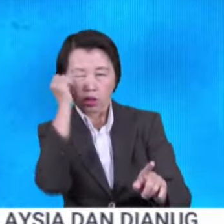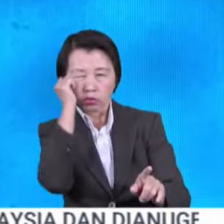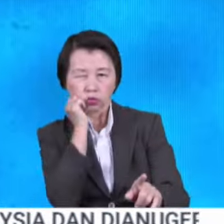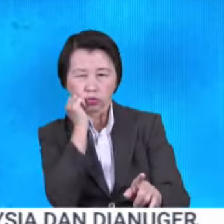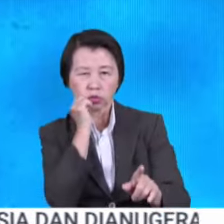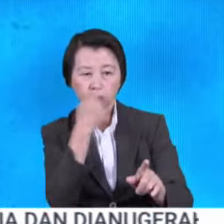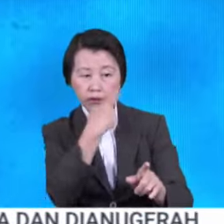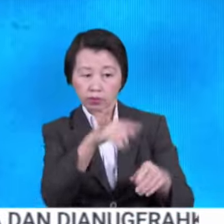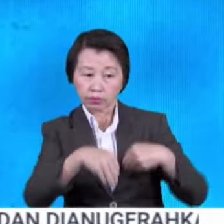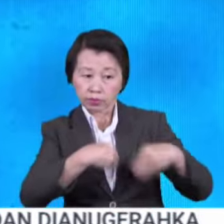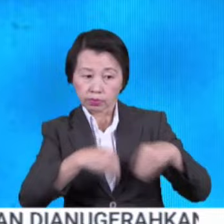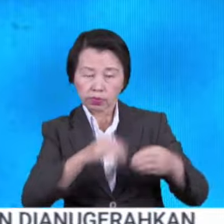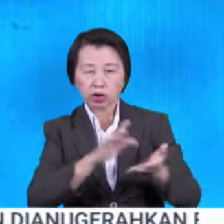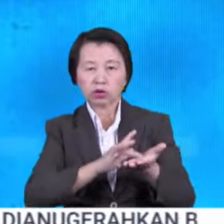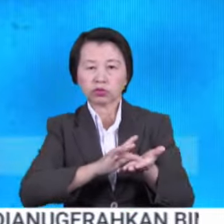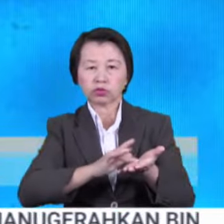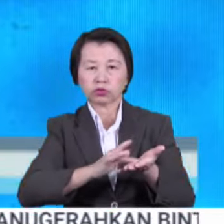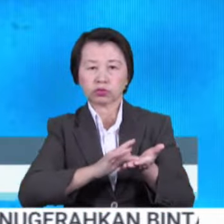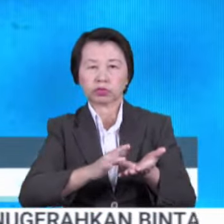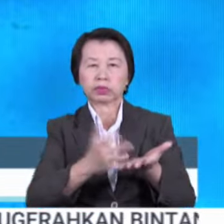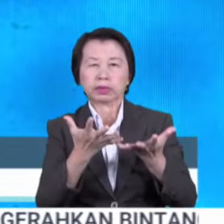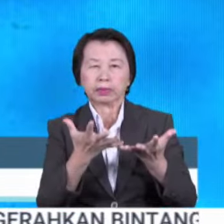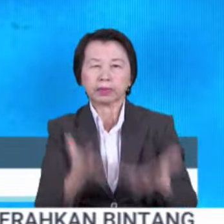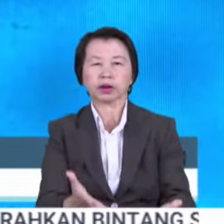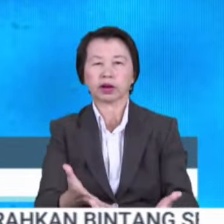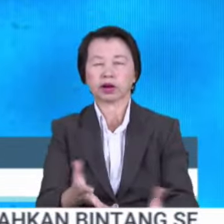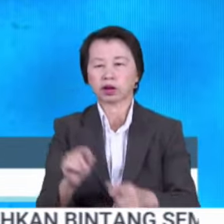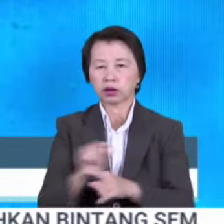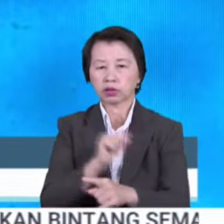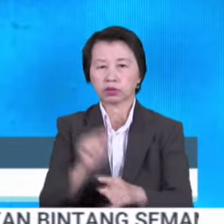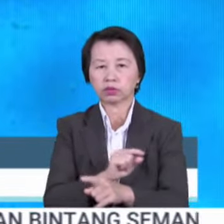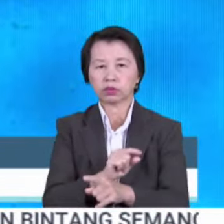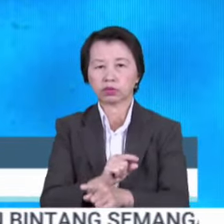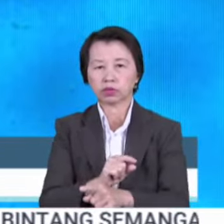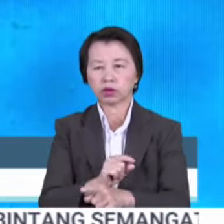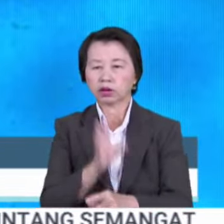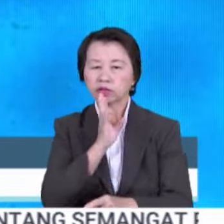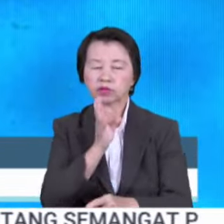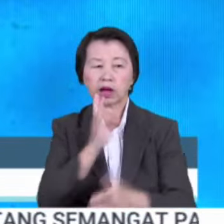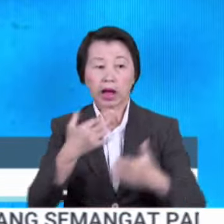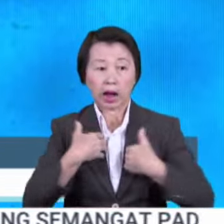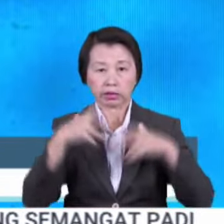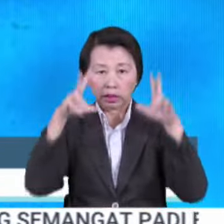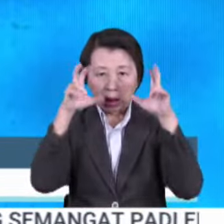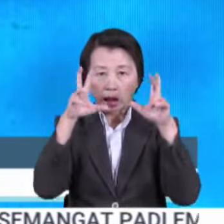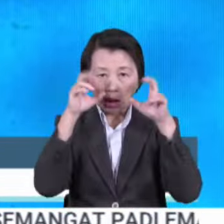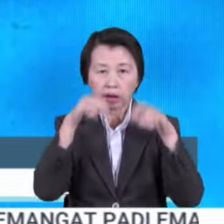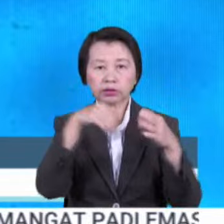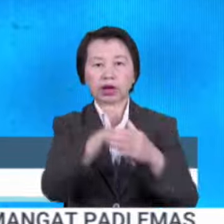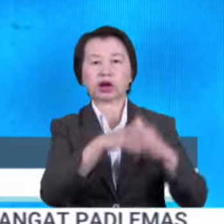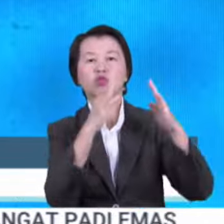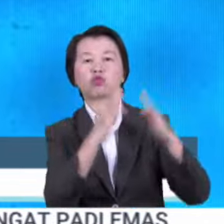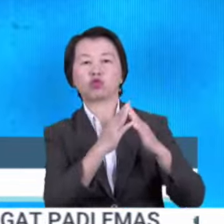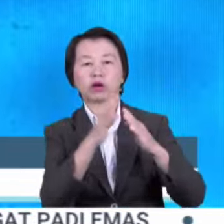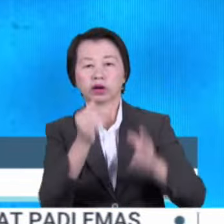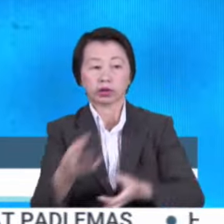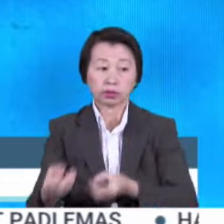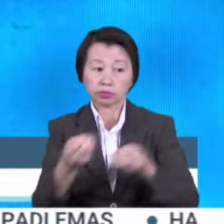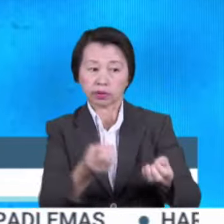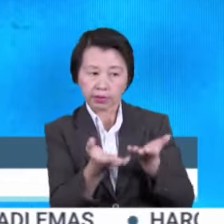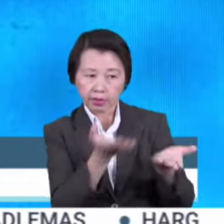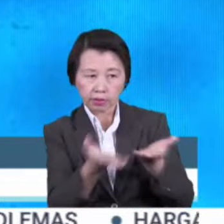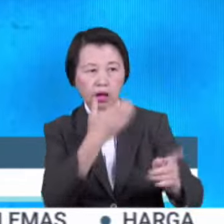dalam urusan penjualan Ubat penyakit kronik juga menggunakan modus menyatakan ada hantu di kediaman mangsa dan menawarkan